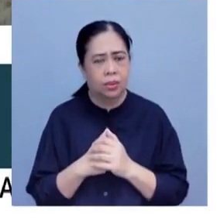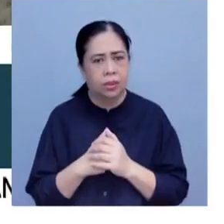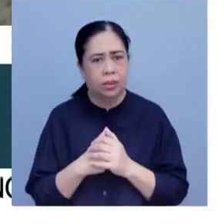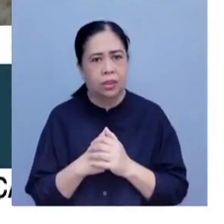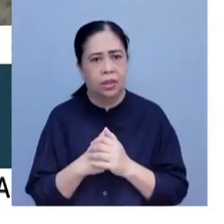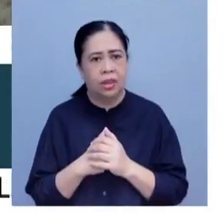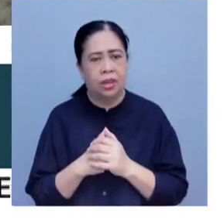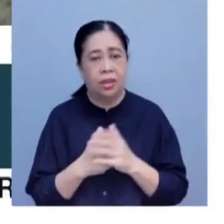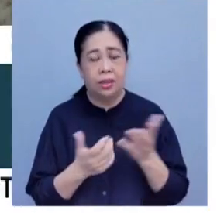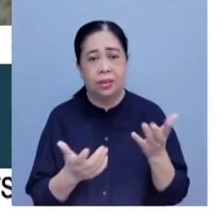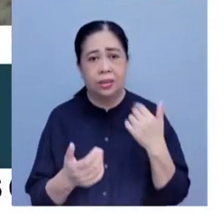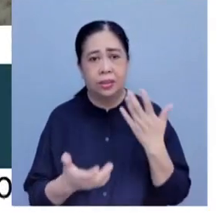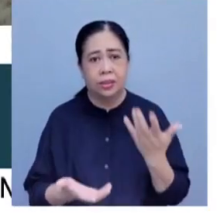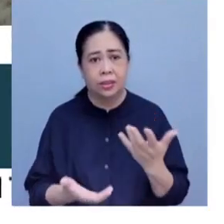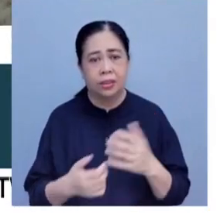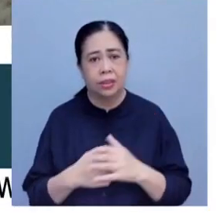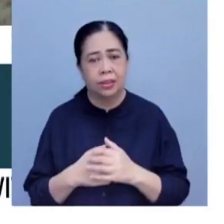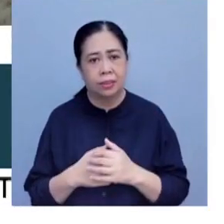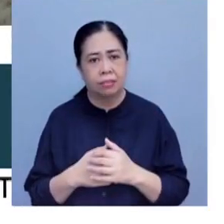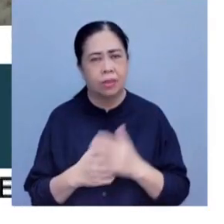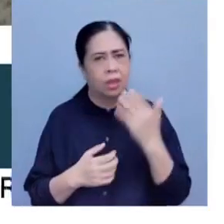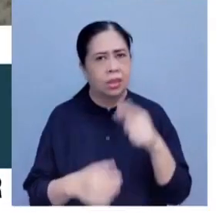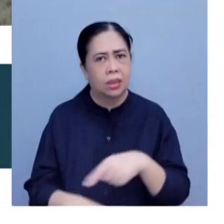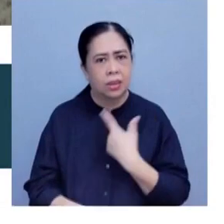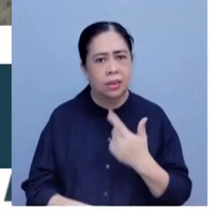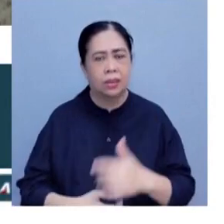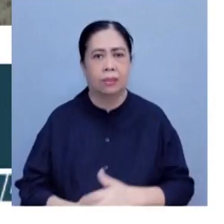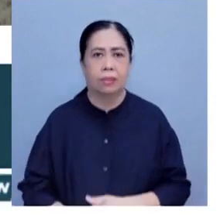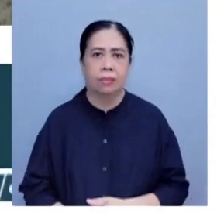bakit tumatagal ng ganito, bakit